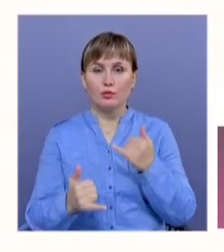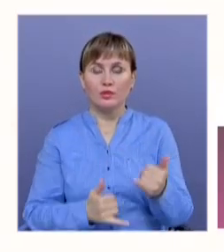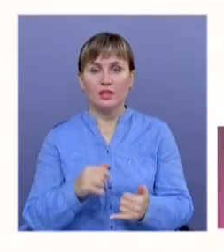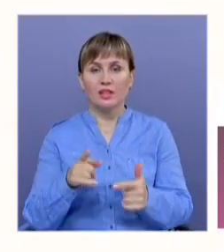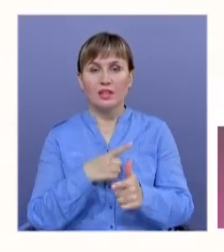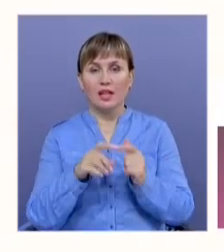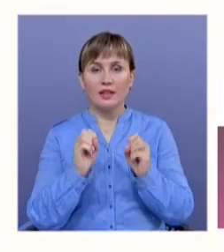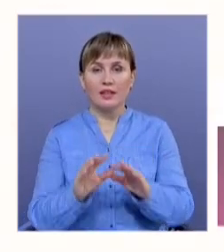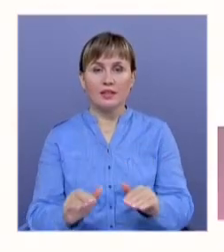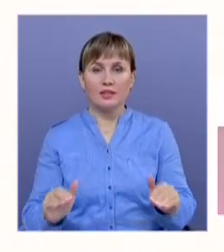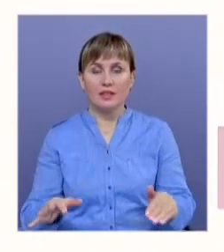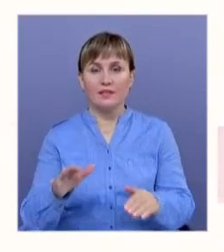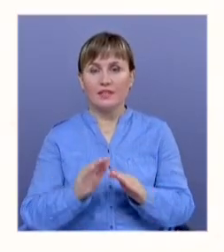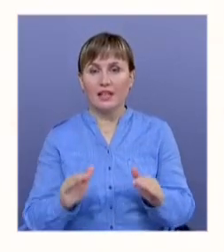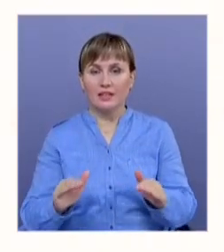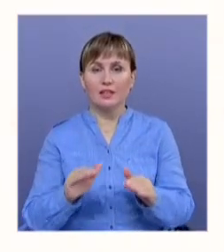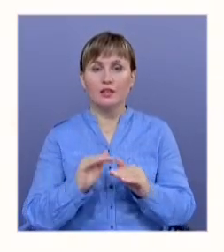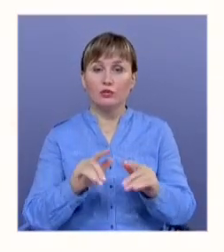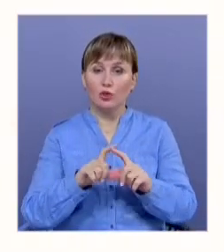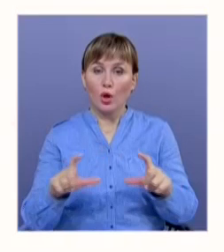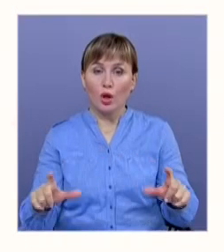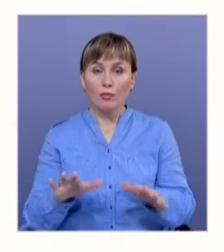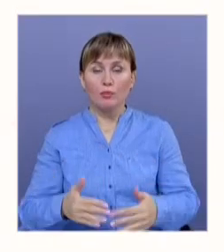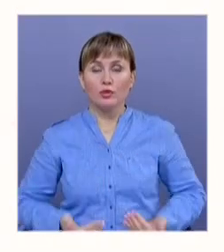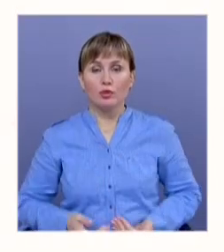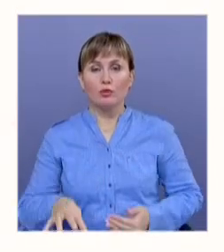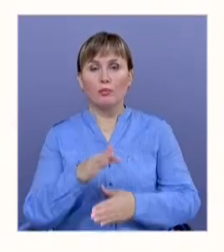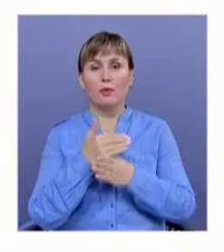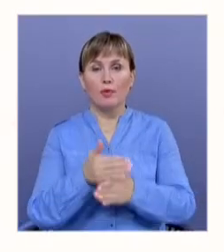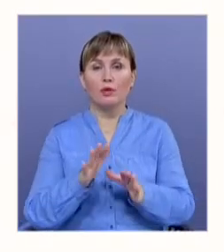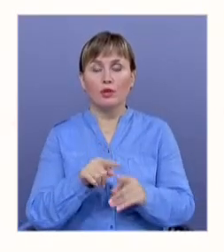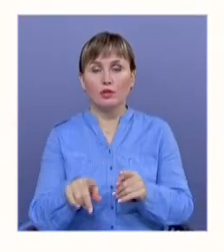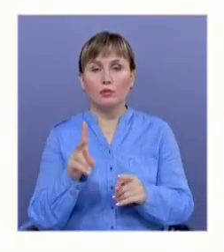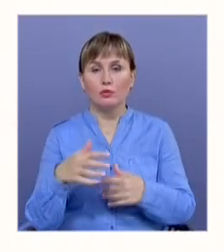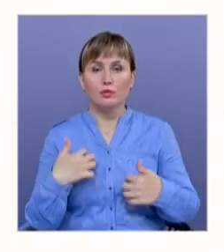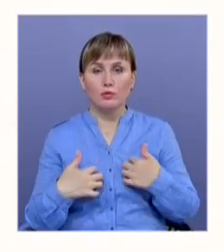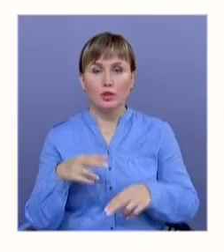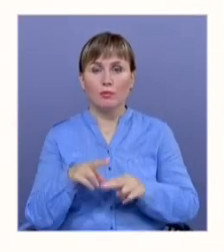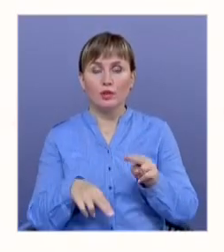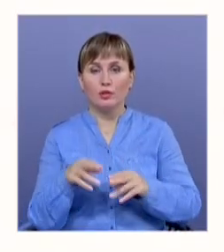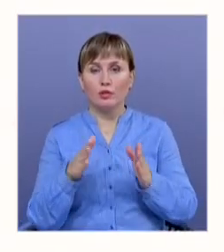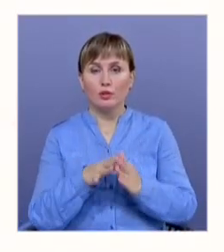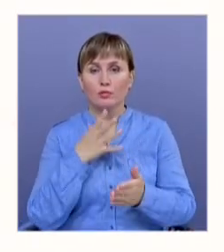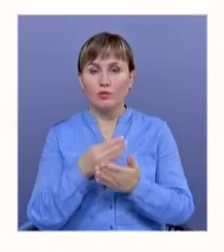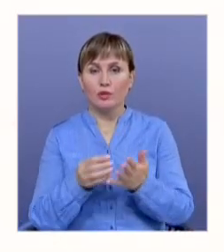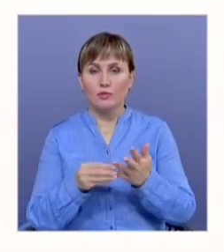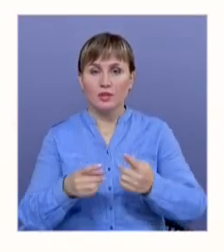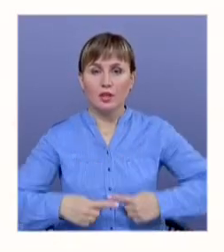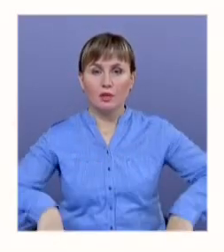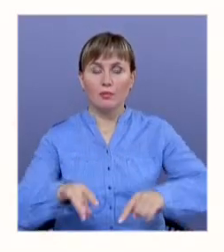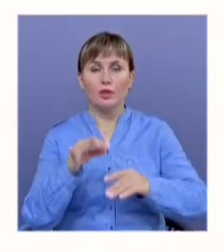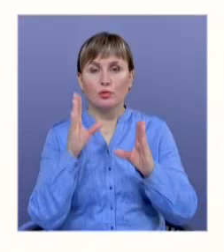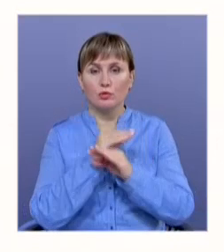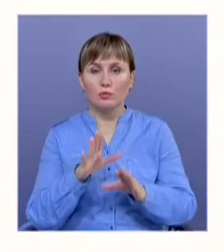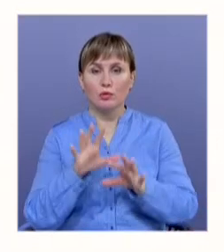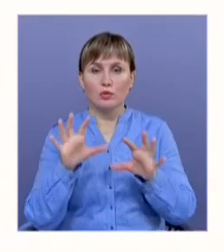или отдать детей в садик, школу по месту жительства. Но мы помогаем только тем, кто в спешке построил дом на своем земельном участке и не успел